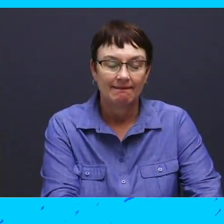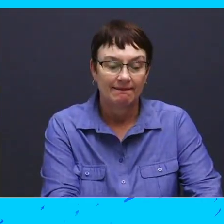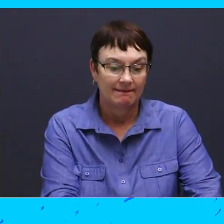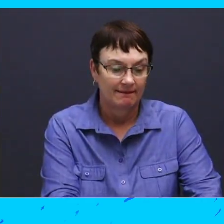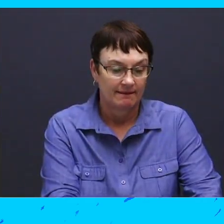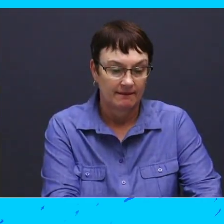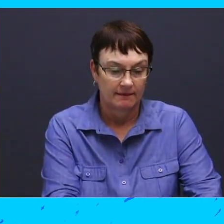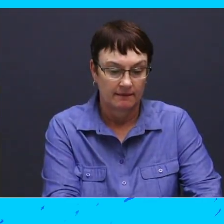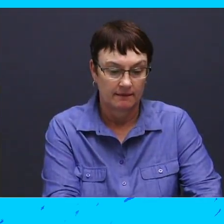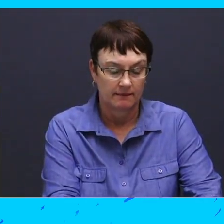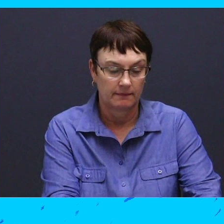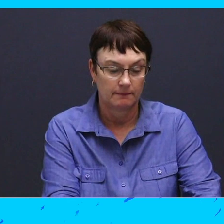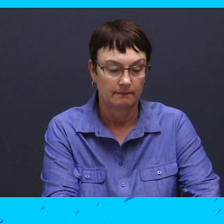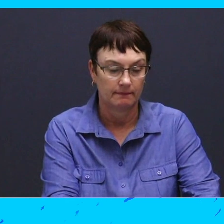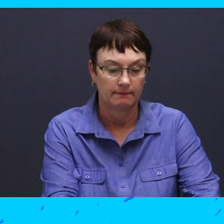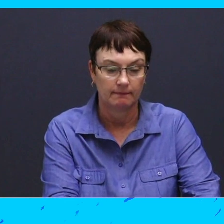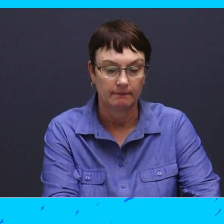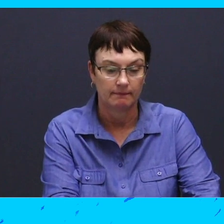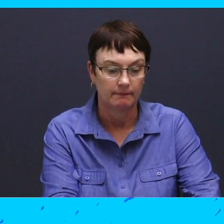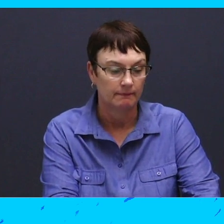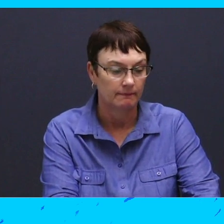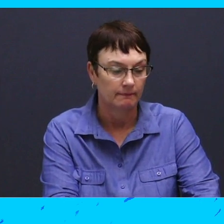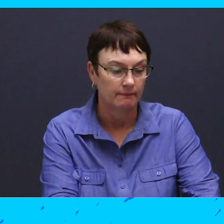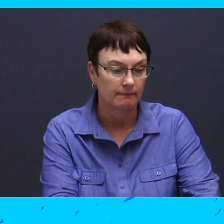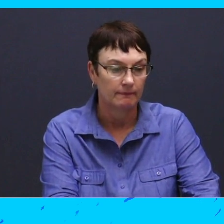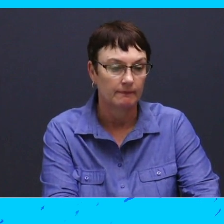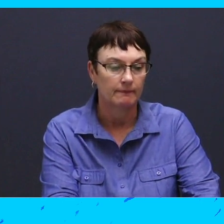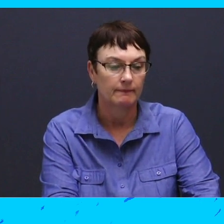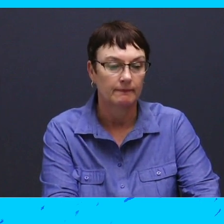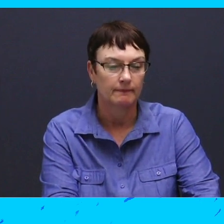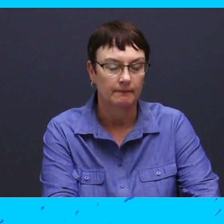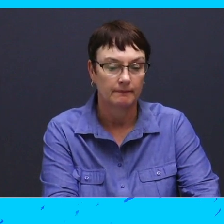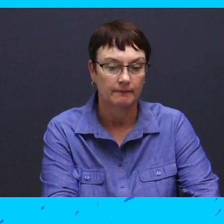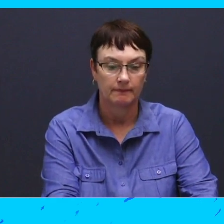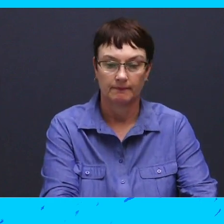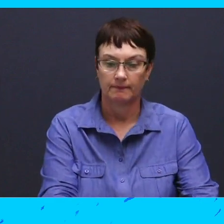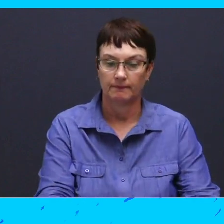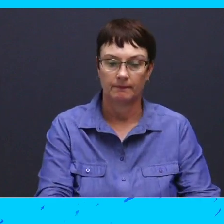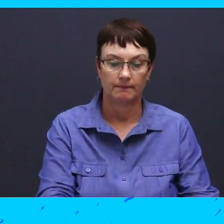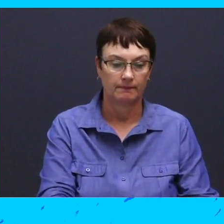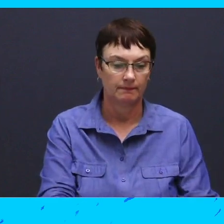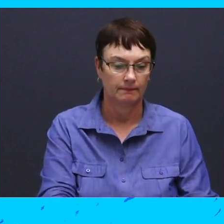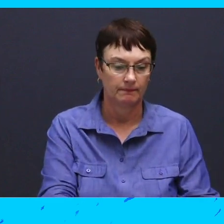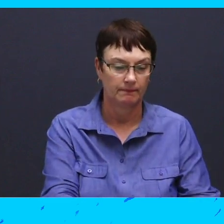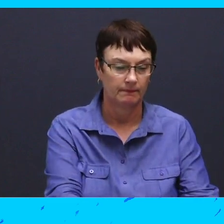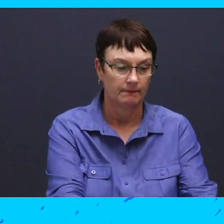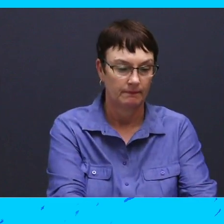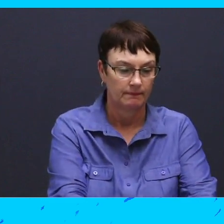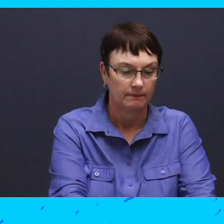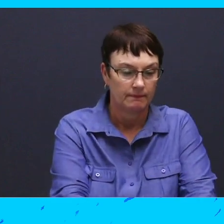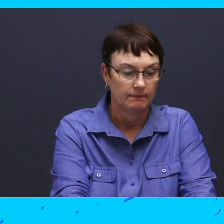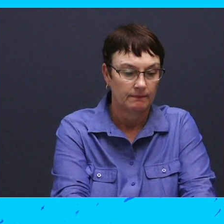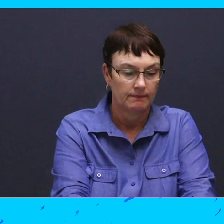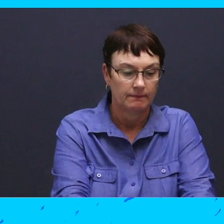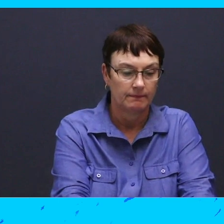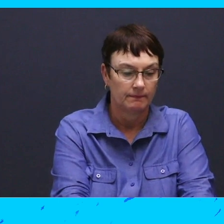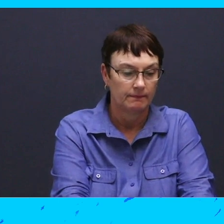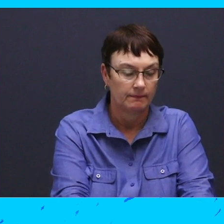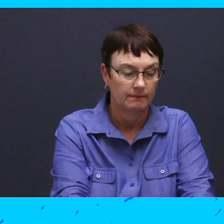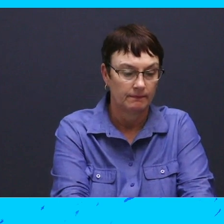mais nous avons ici les données. Dans notre rapport, nous aurons les données d'autres pays